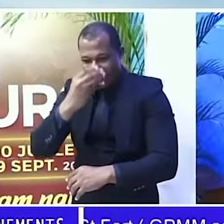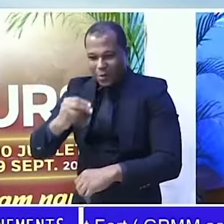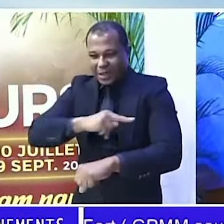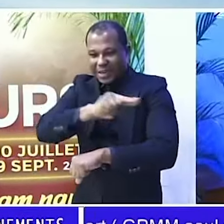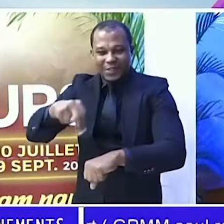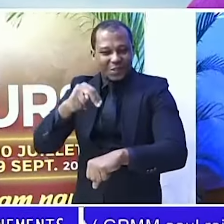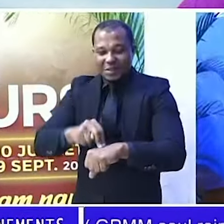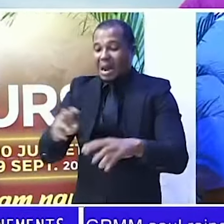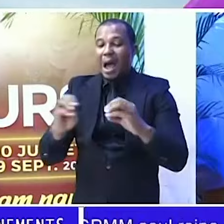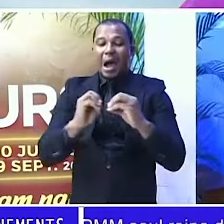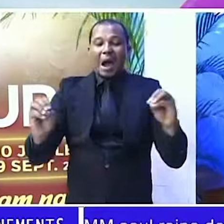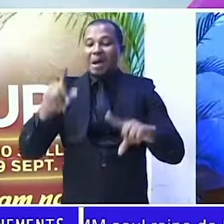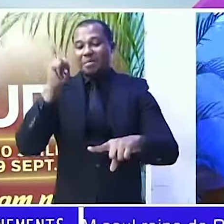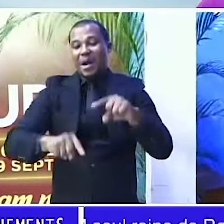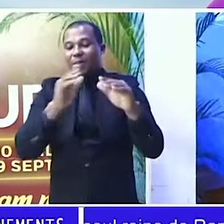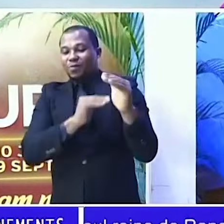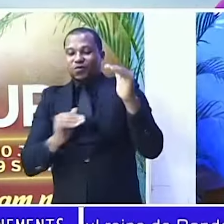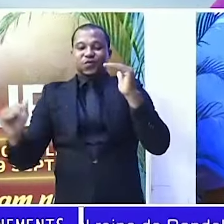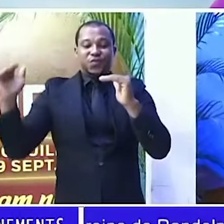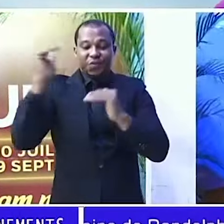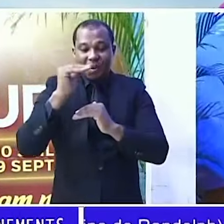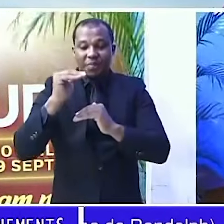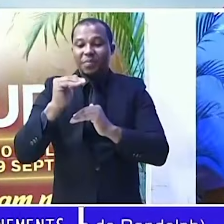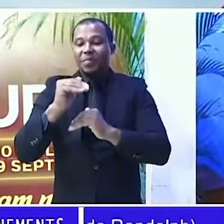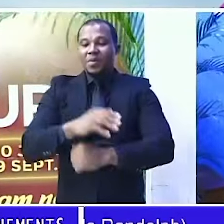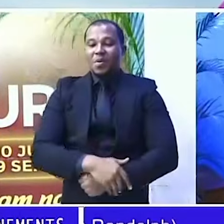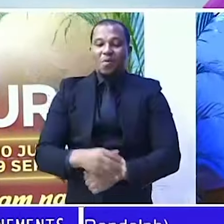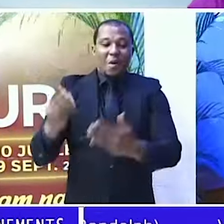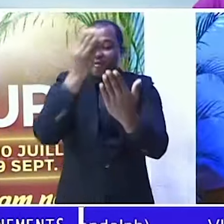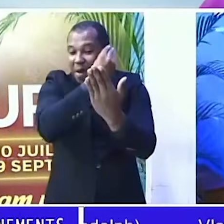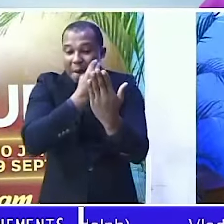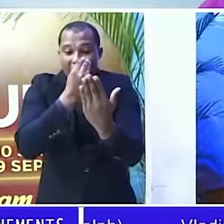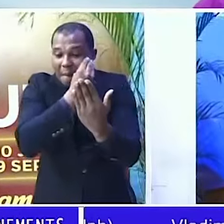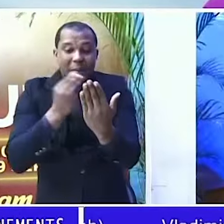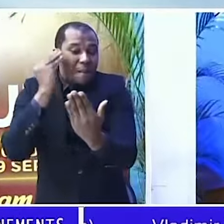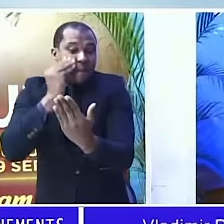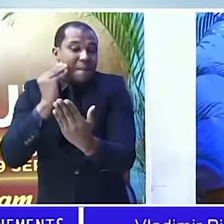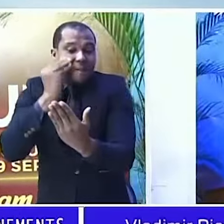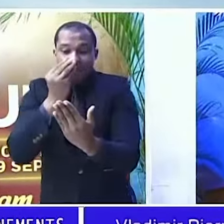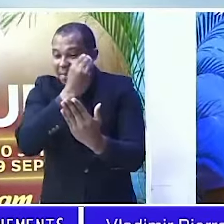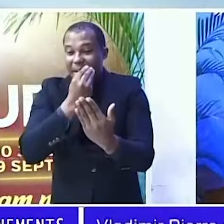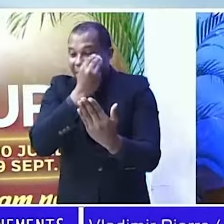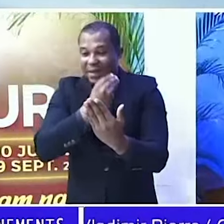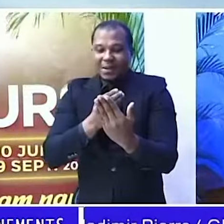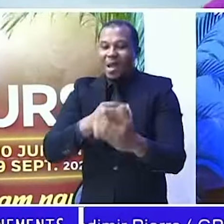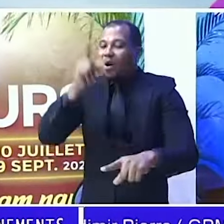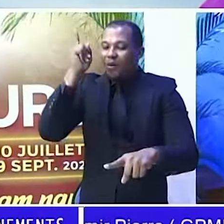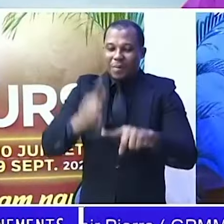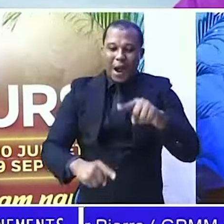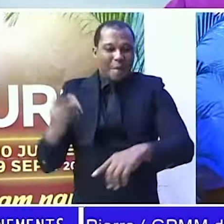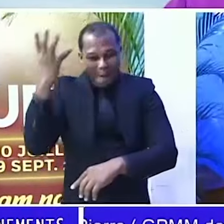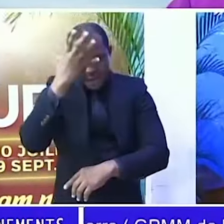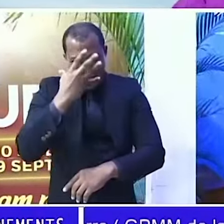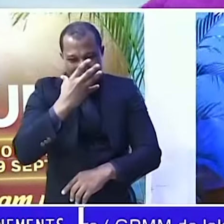dépasser. Ouais, même là, comme si on moun, ou fait belle, mais quoi. Ou pas foutre si pi belle que lorsque visage naturel et bon sourire